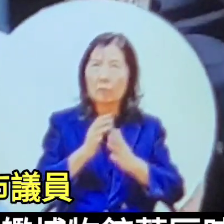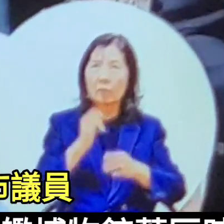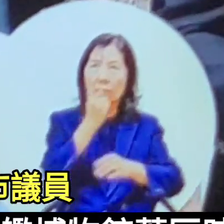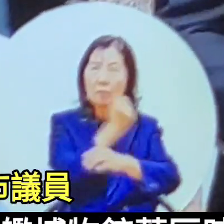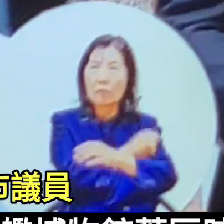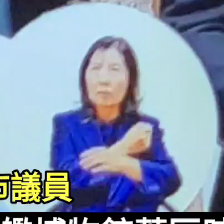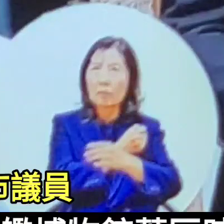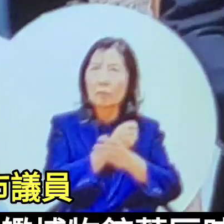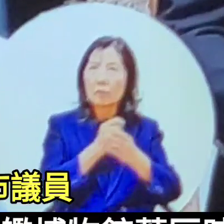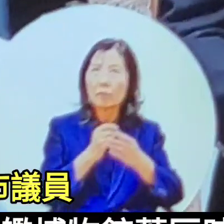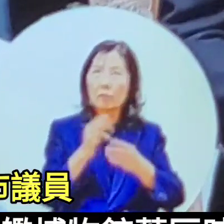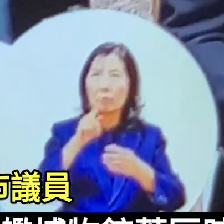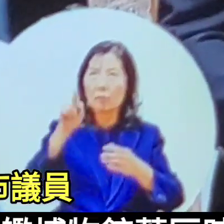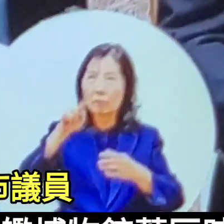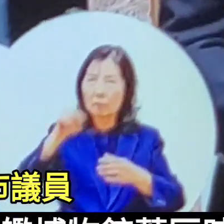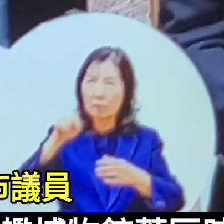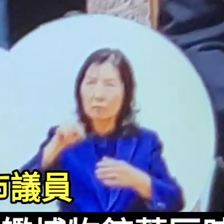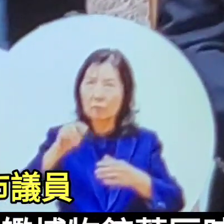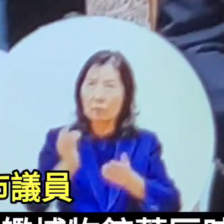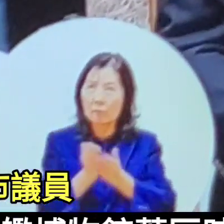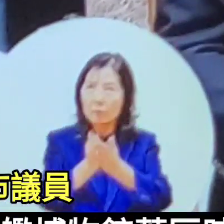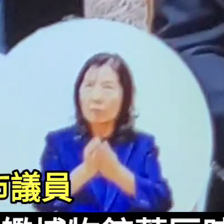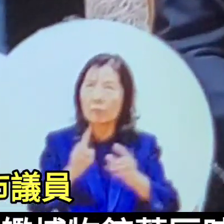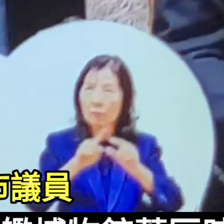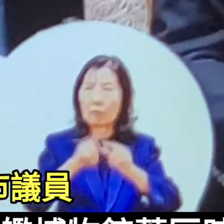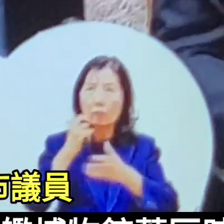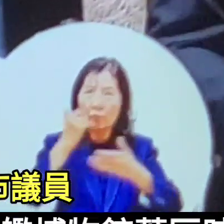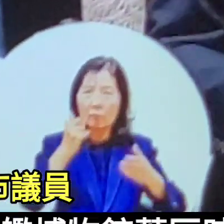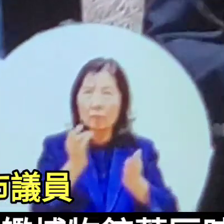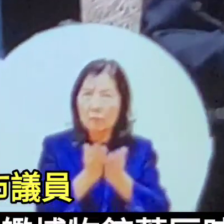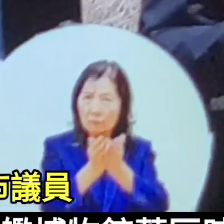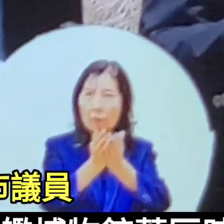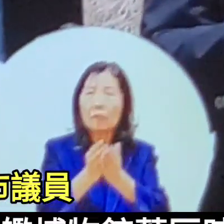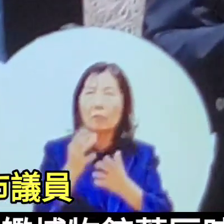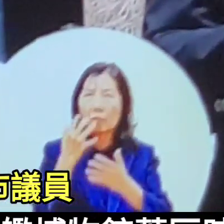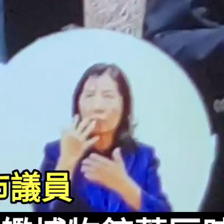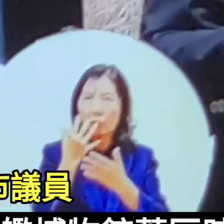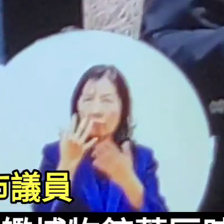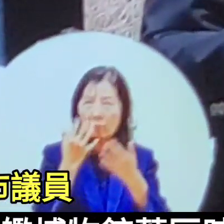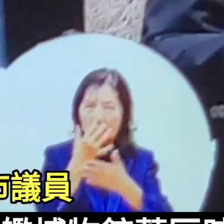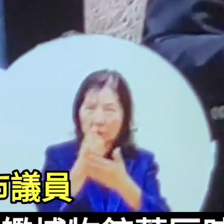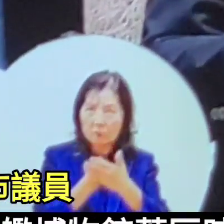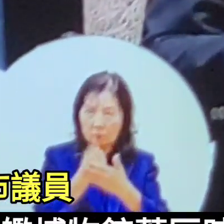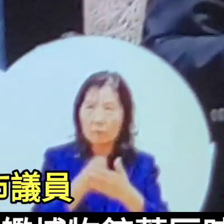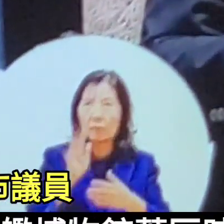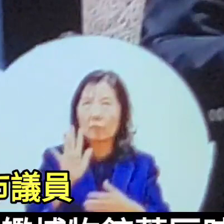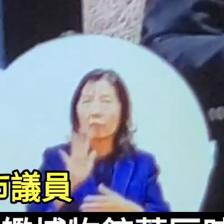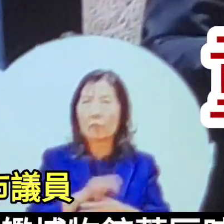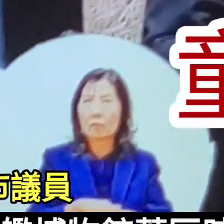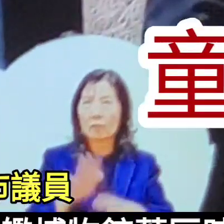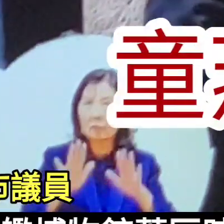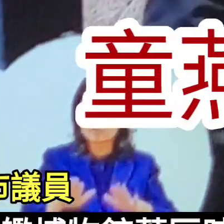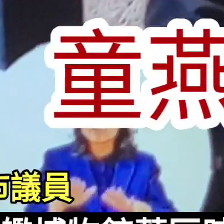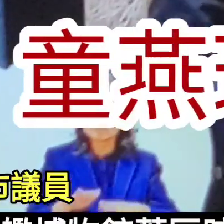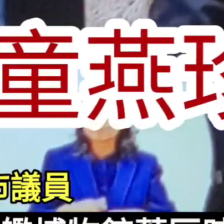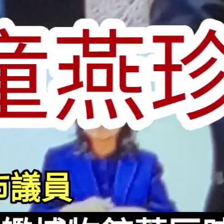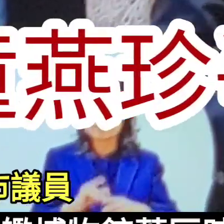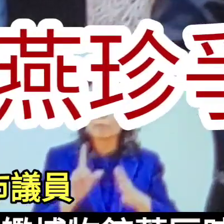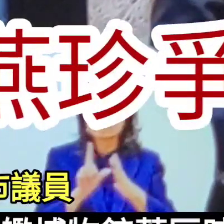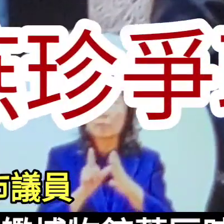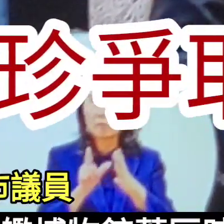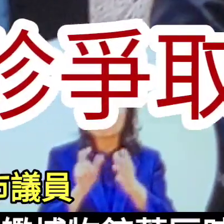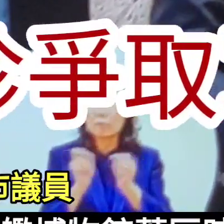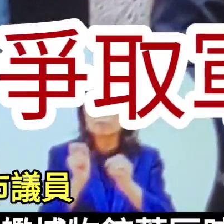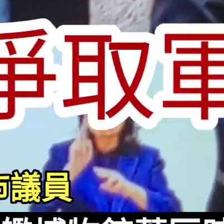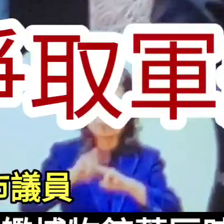过，像那个中海舰，好，等都还在。那虽然目前暂时封存，但